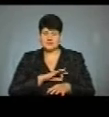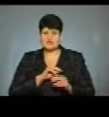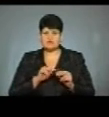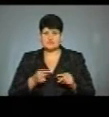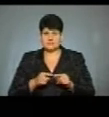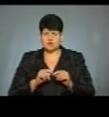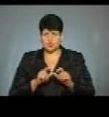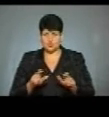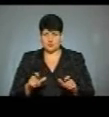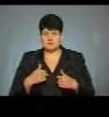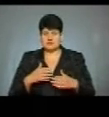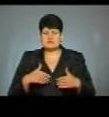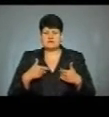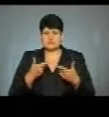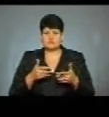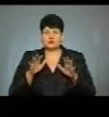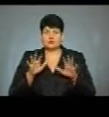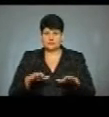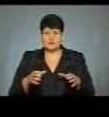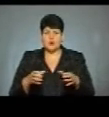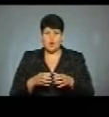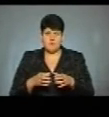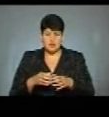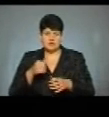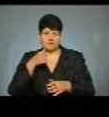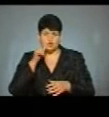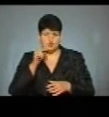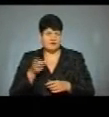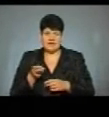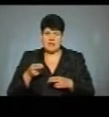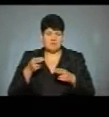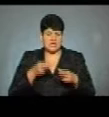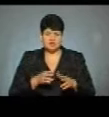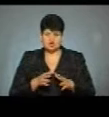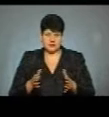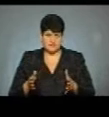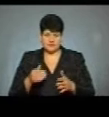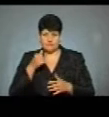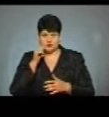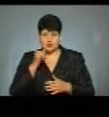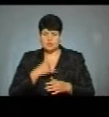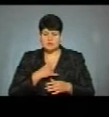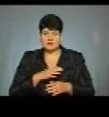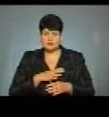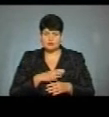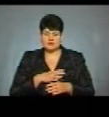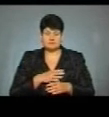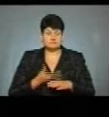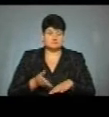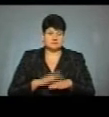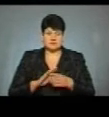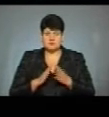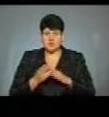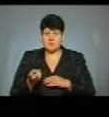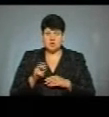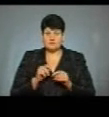школи. Ми зверталися до голови громади. Вчора він не приїжджав. Вчора у нас була взагалі в школі критична ситуація. Ми прийшли